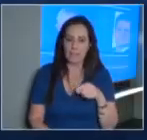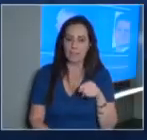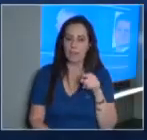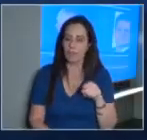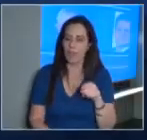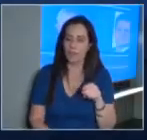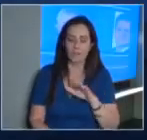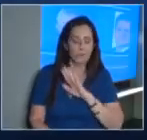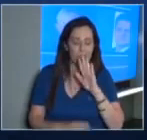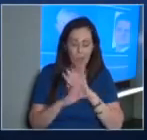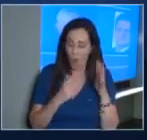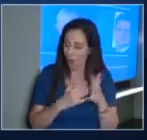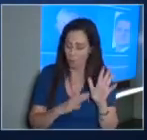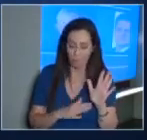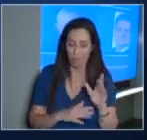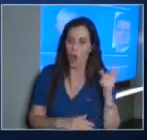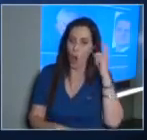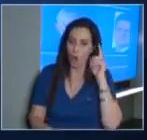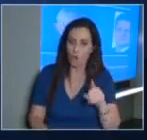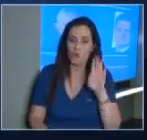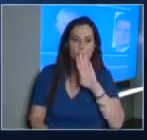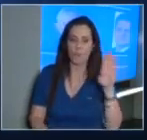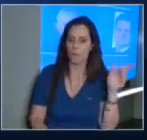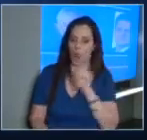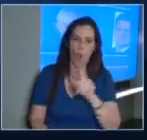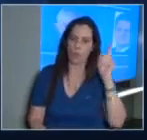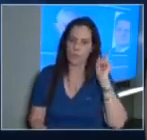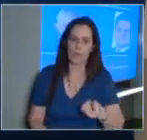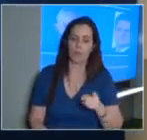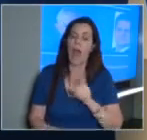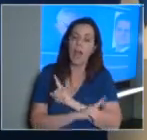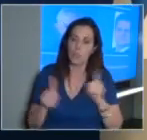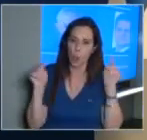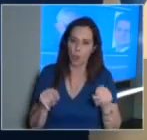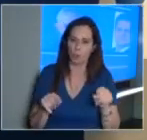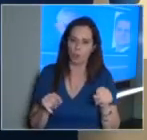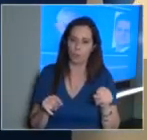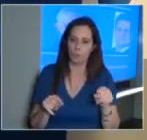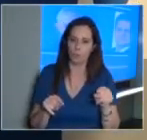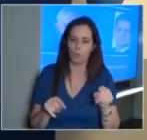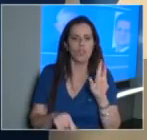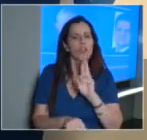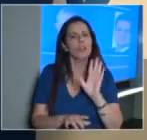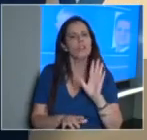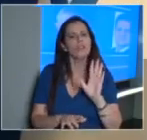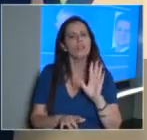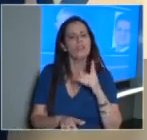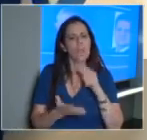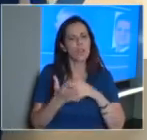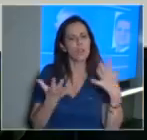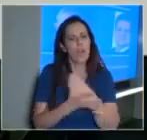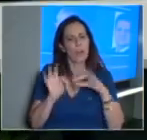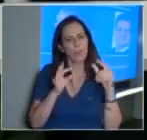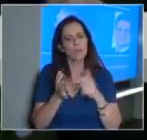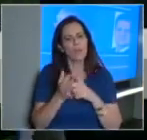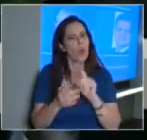עולה בכל סקר שאת מכירה, חושבים שנתניהו לא צריך, אסור לו, ש... שיתבצר מאחורי ניצחונו בבחירות